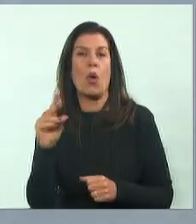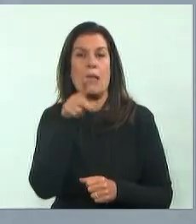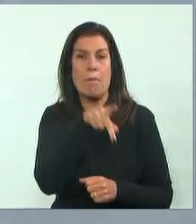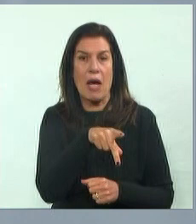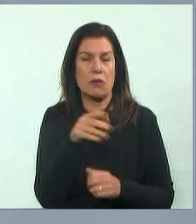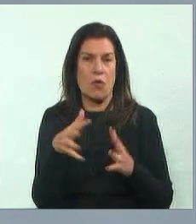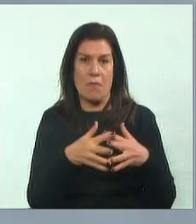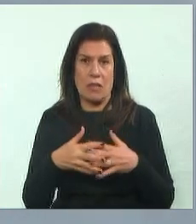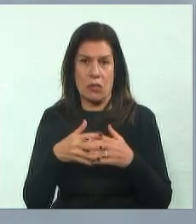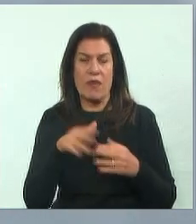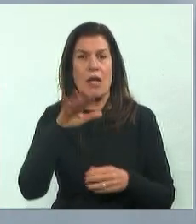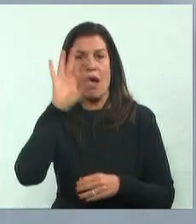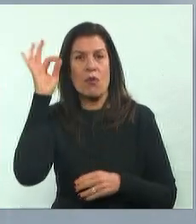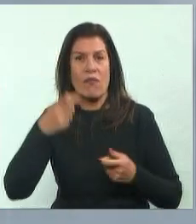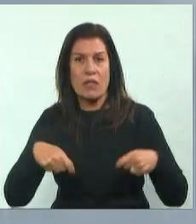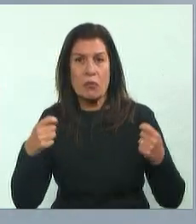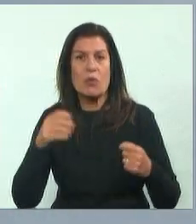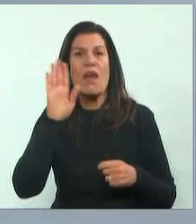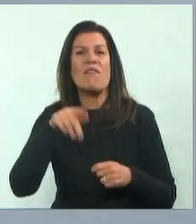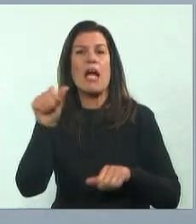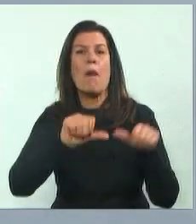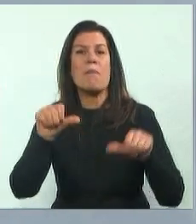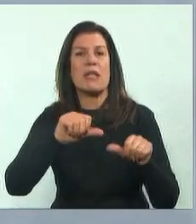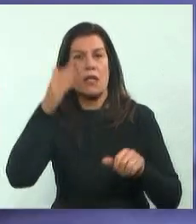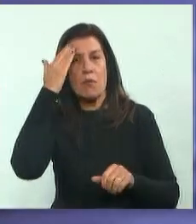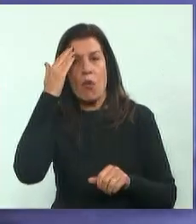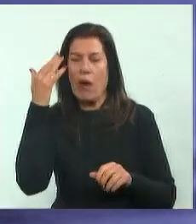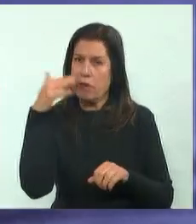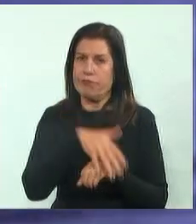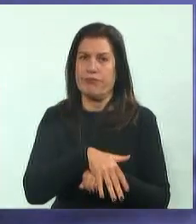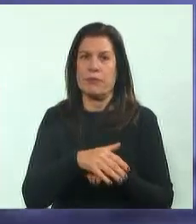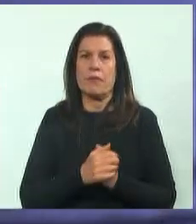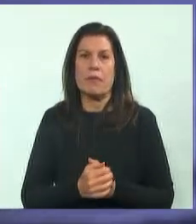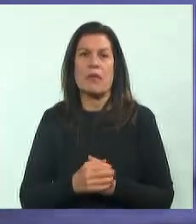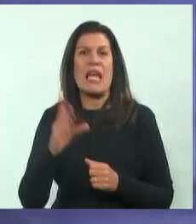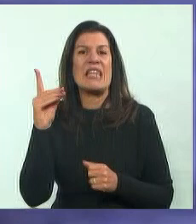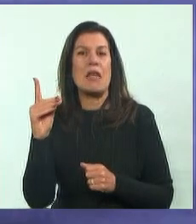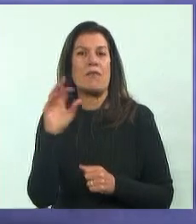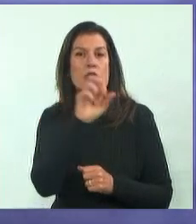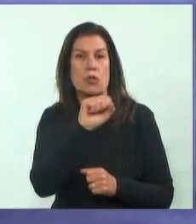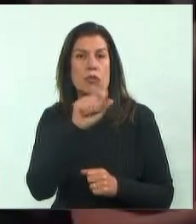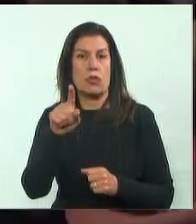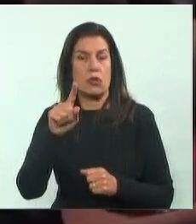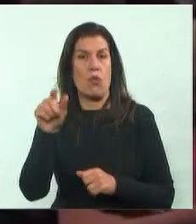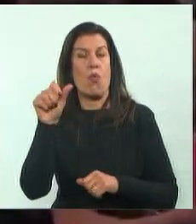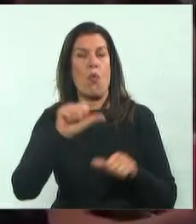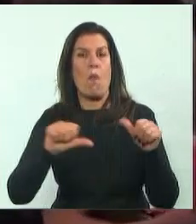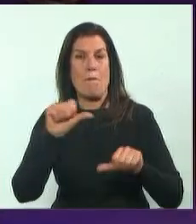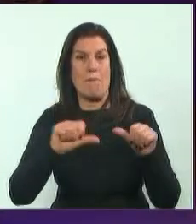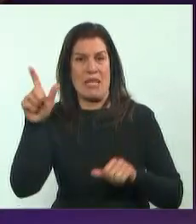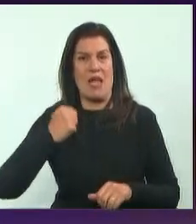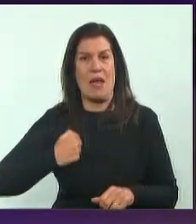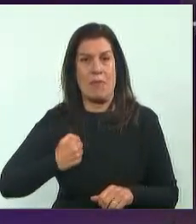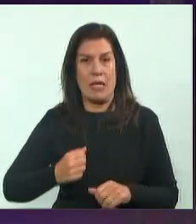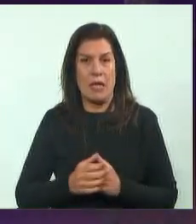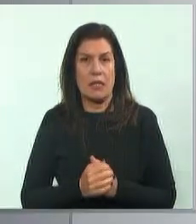כוכבי תרבות, גם מדענים מוכרים נפלו בהונאה. למשל, דייוויד סוזוקי שהוא מדען אקטיביסט מקנדה. ג'ויס מאייר, אשת